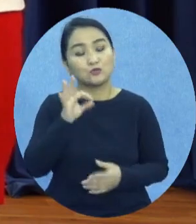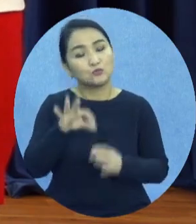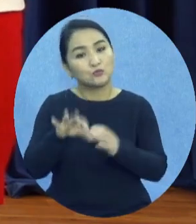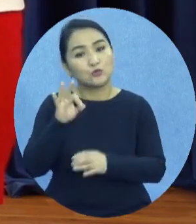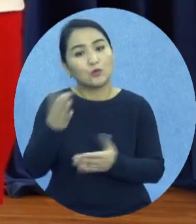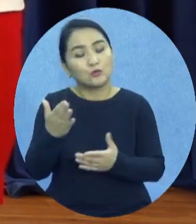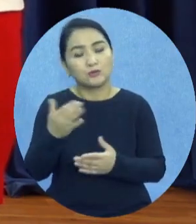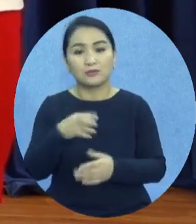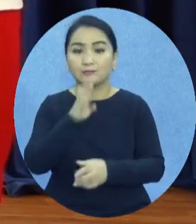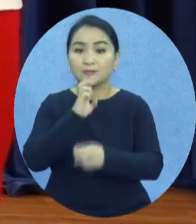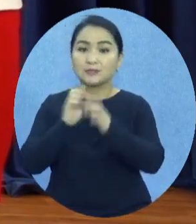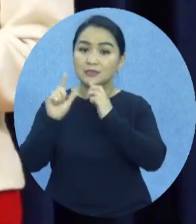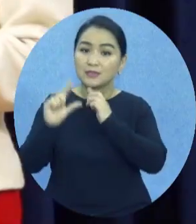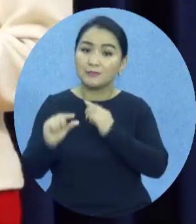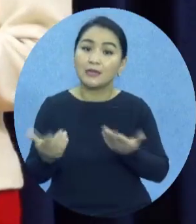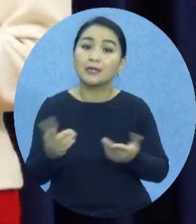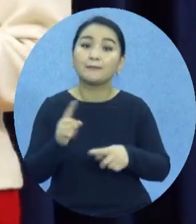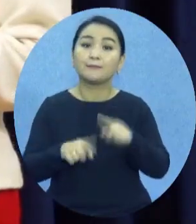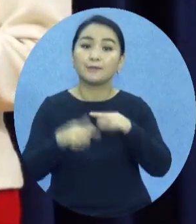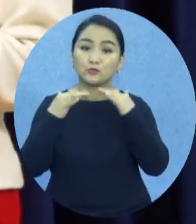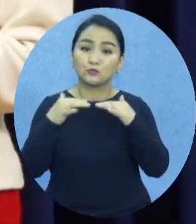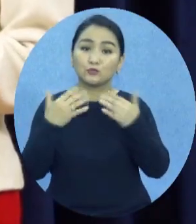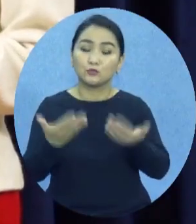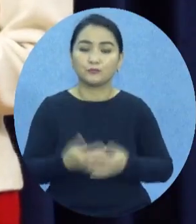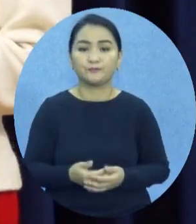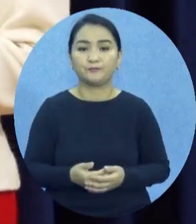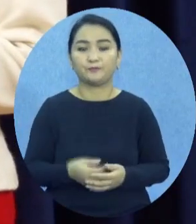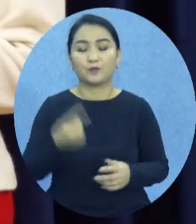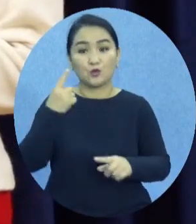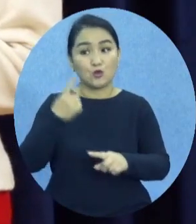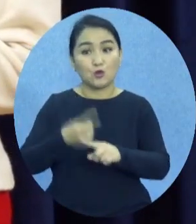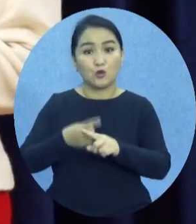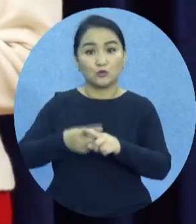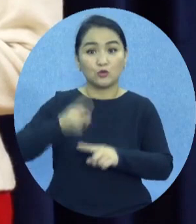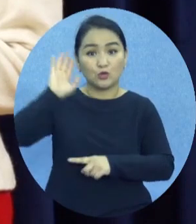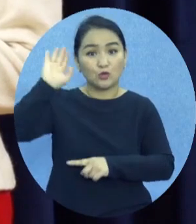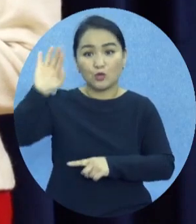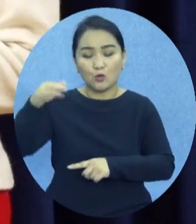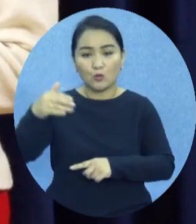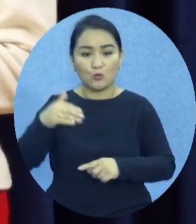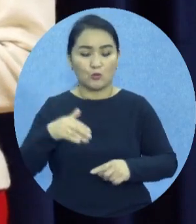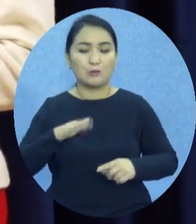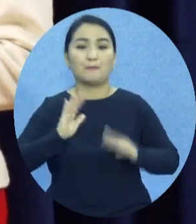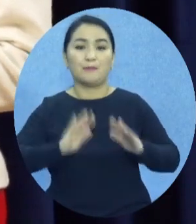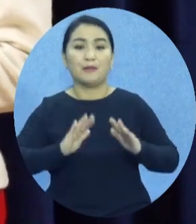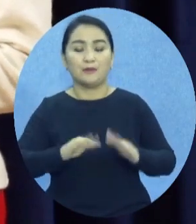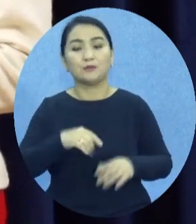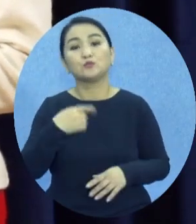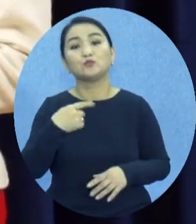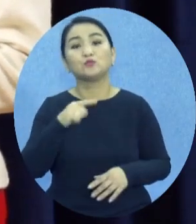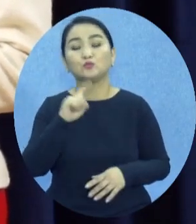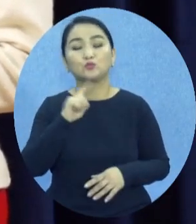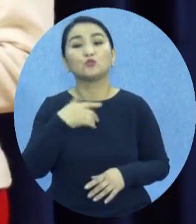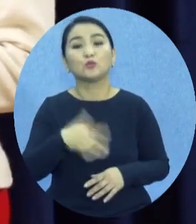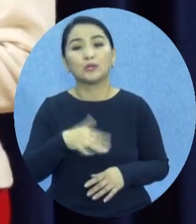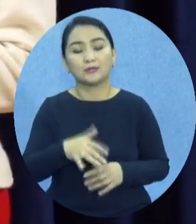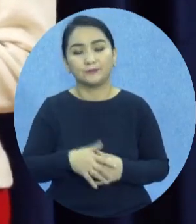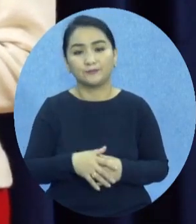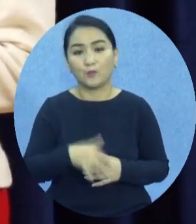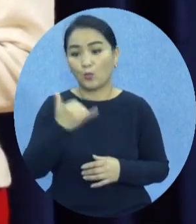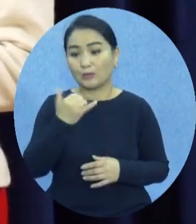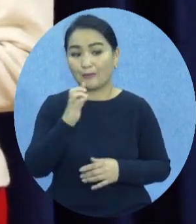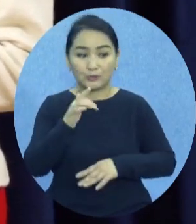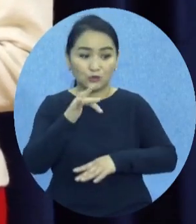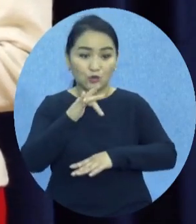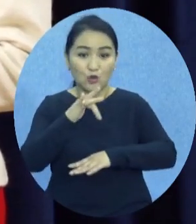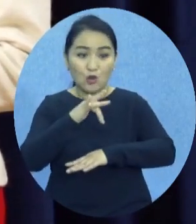байна? Ер нь бол хөдөө гадаа явахгүй л ээ зүгээр гэж ингэж байгаа. Тэгэхээр хотын ойролцоо бас цэвэр агаарт